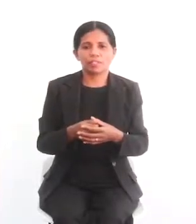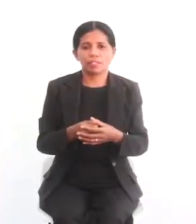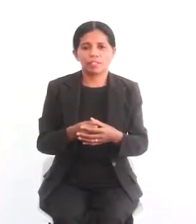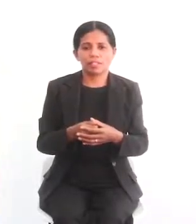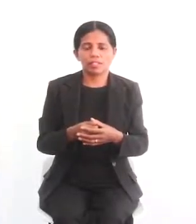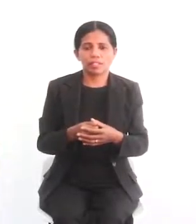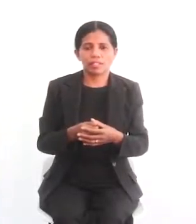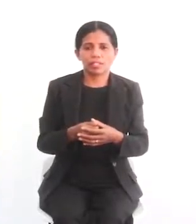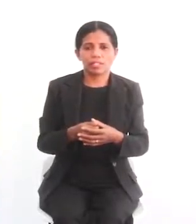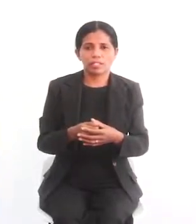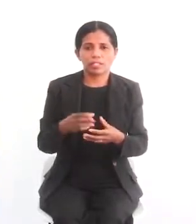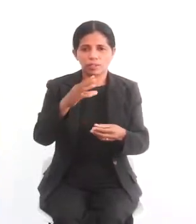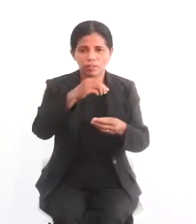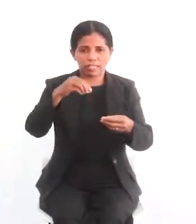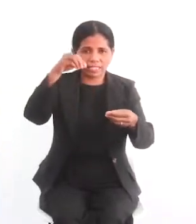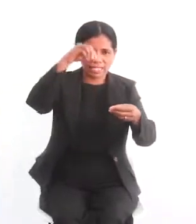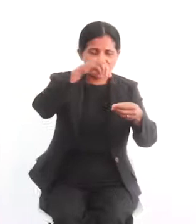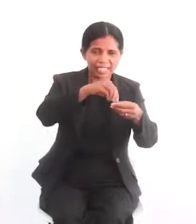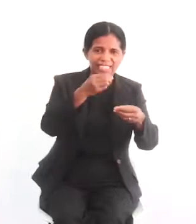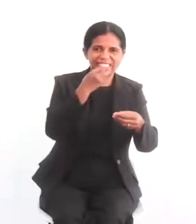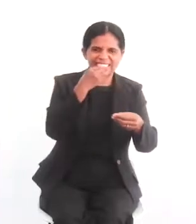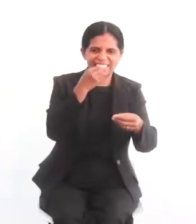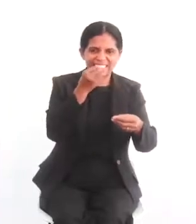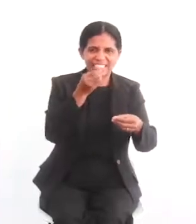Kita lori ai kesak.